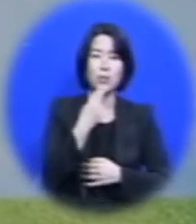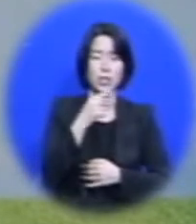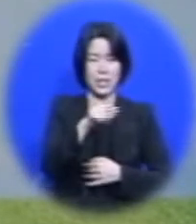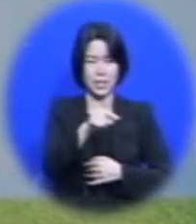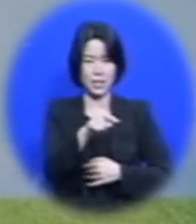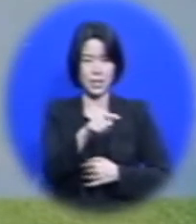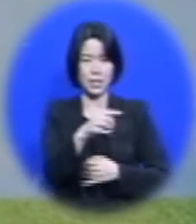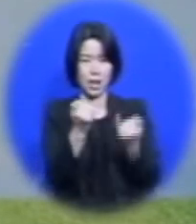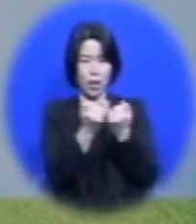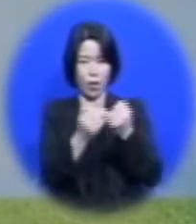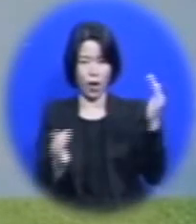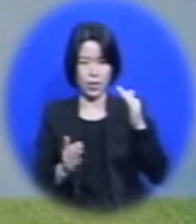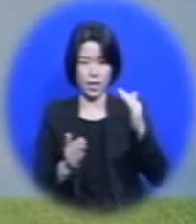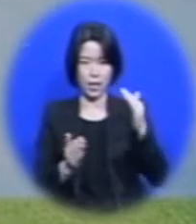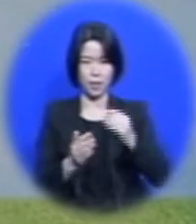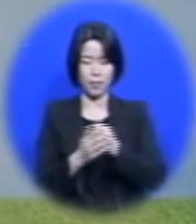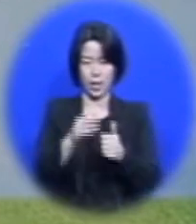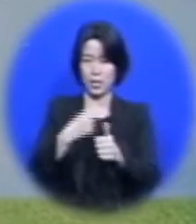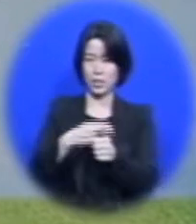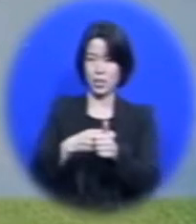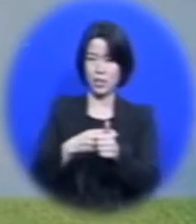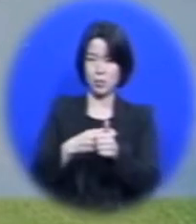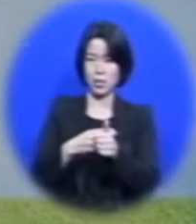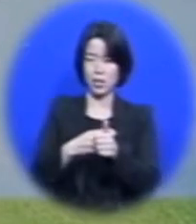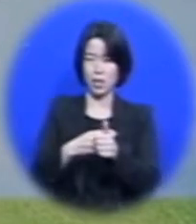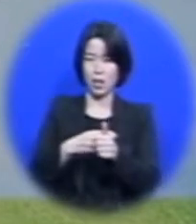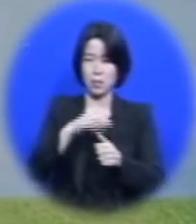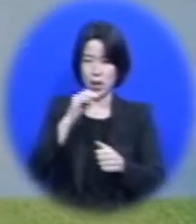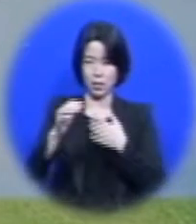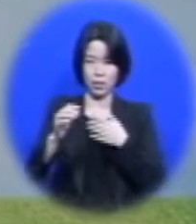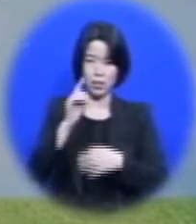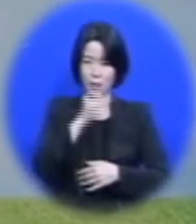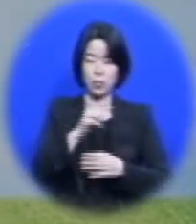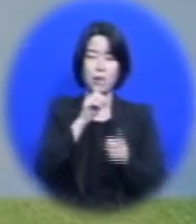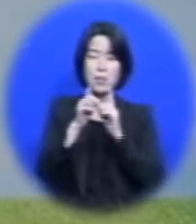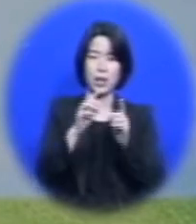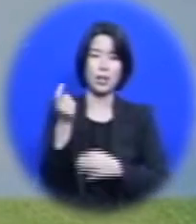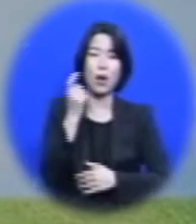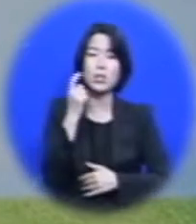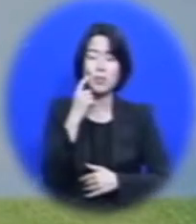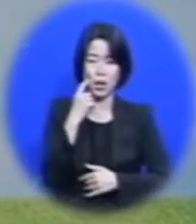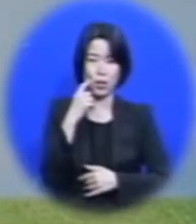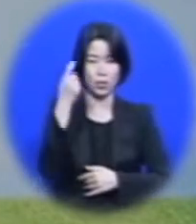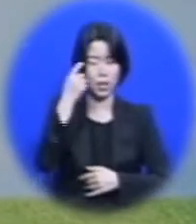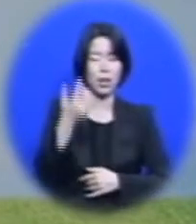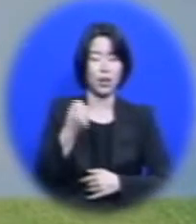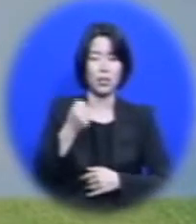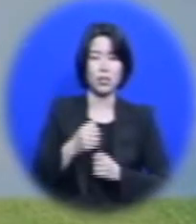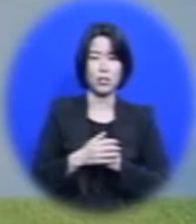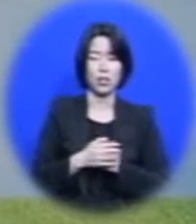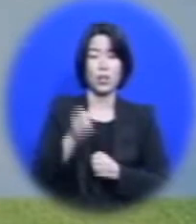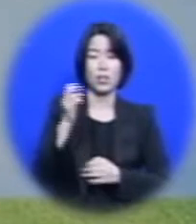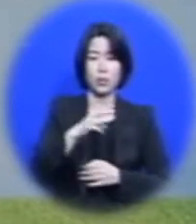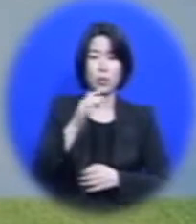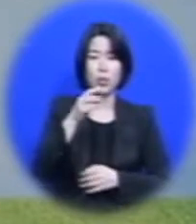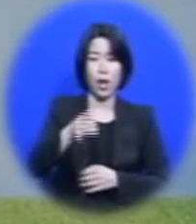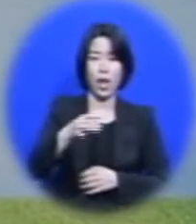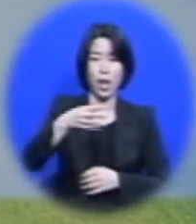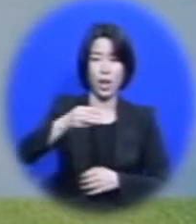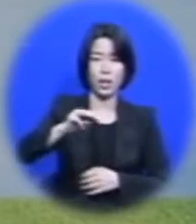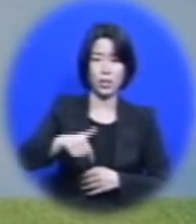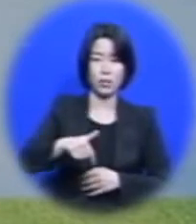그 여학생이 선생님을 모함하려고 했던 거짓말일 거라고 생각했습니다. 그리고 에릭은